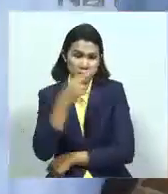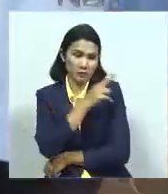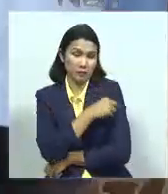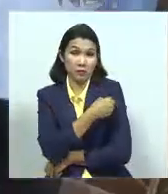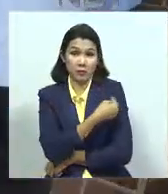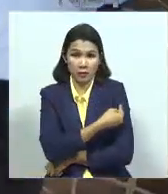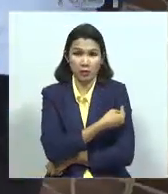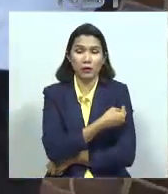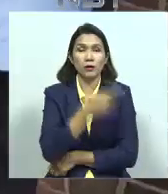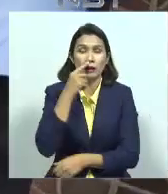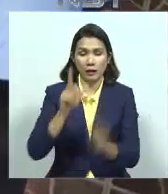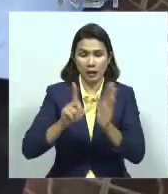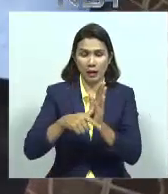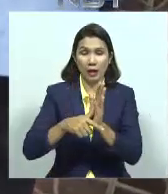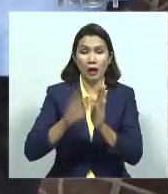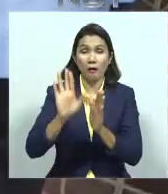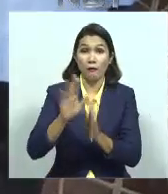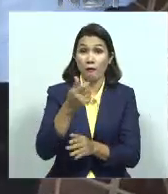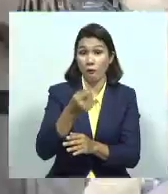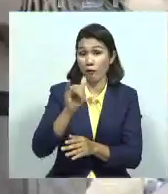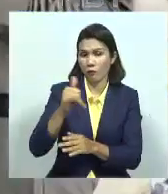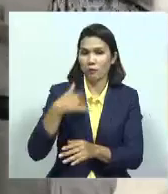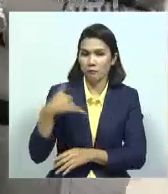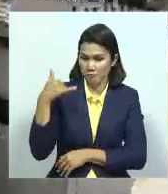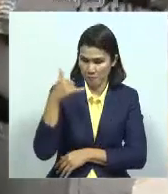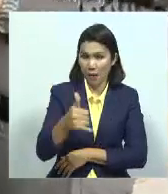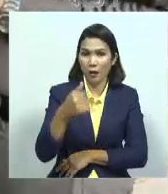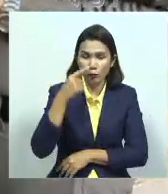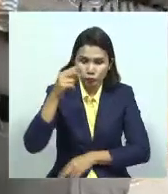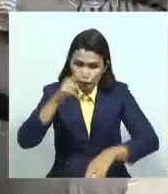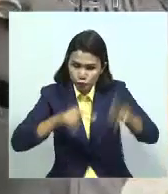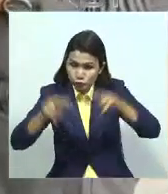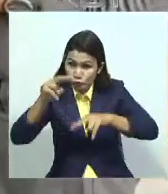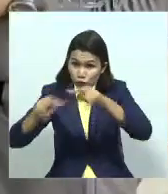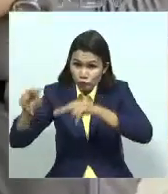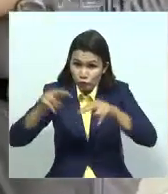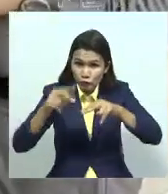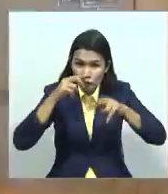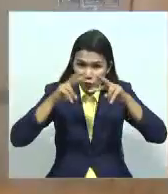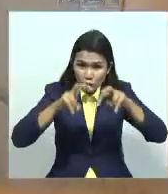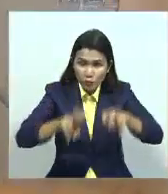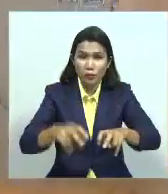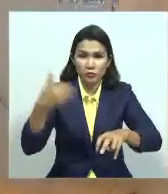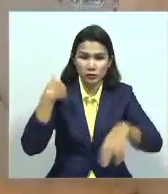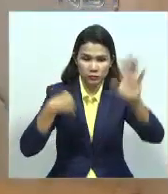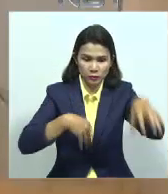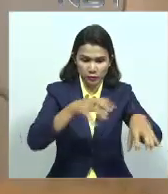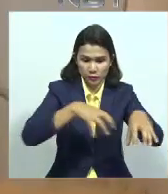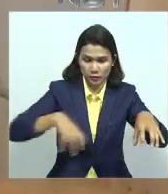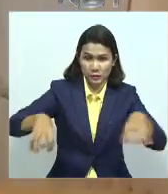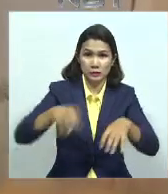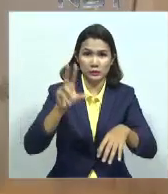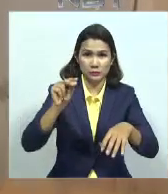ษณัยรวิวงศ์เลขาธิการอย.เข้าร่วมตรวจสอบและตรวจค้นทั้งหมด30จุดทั่วประเท